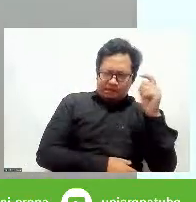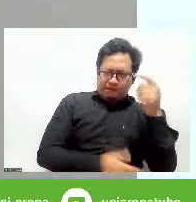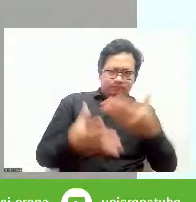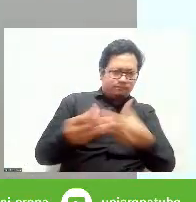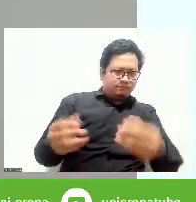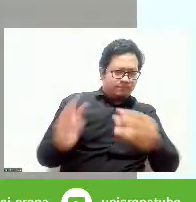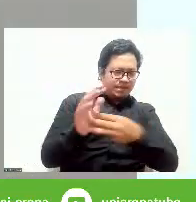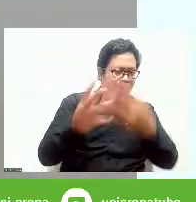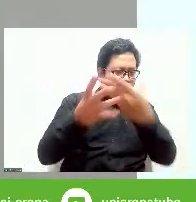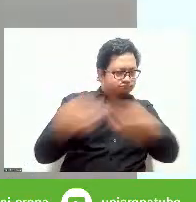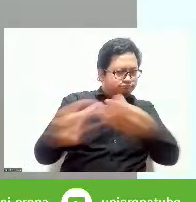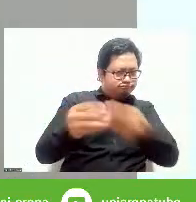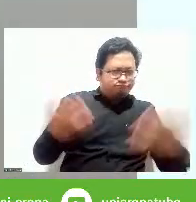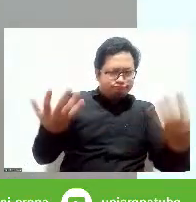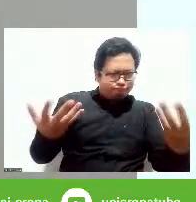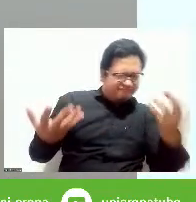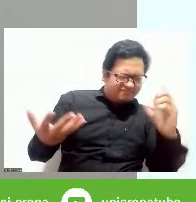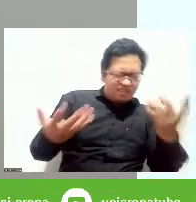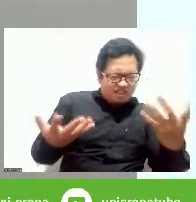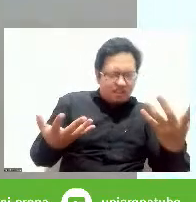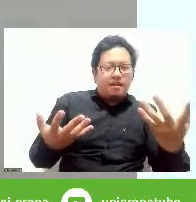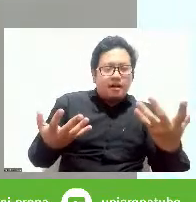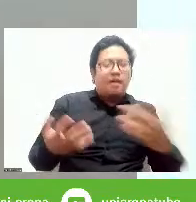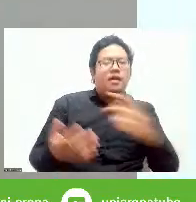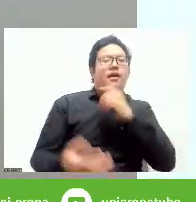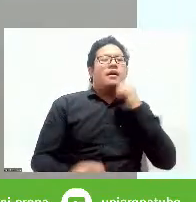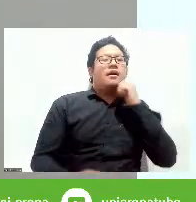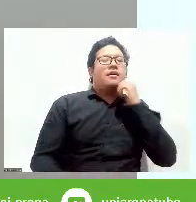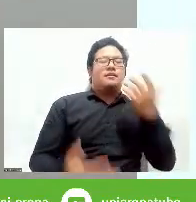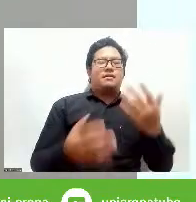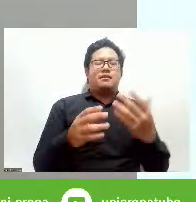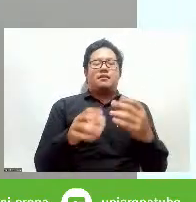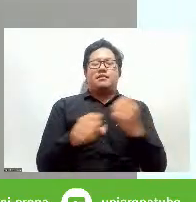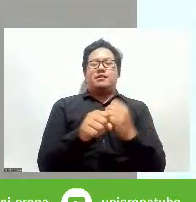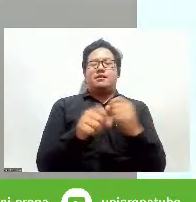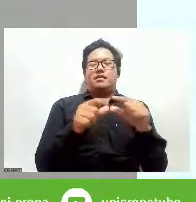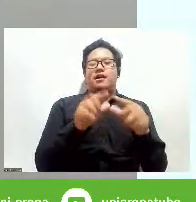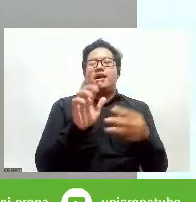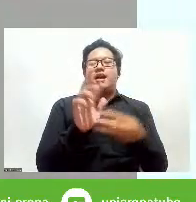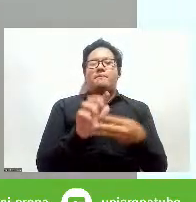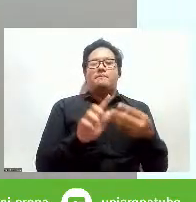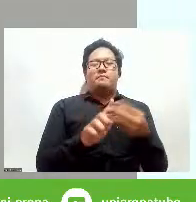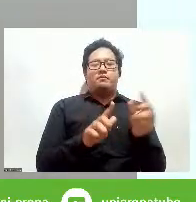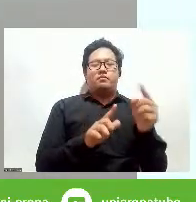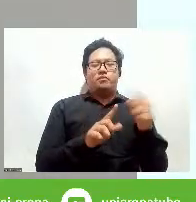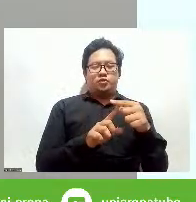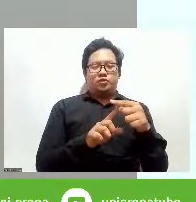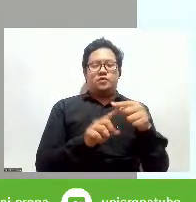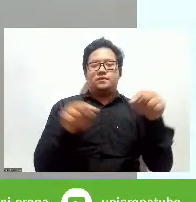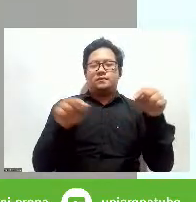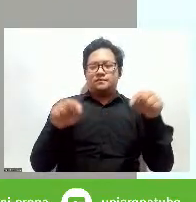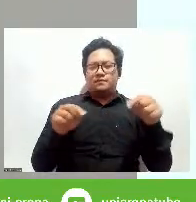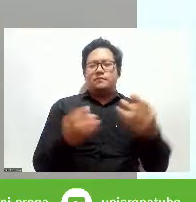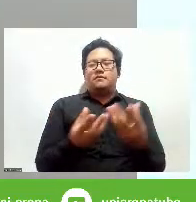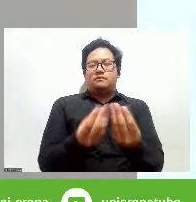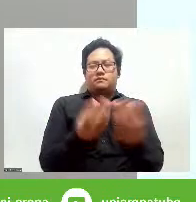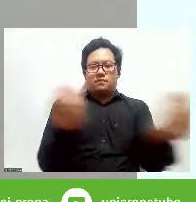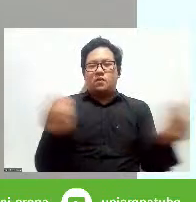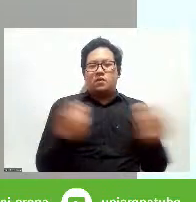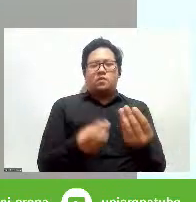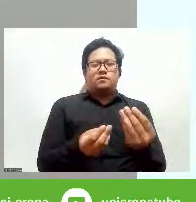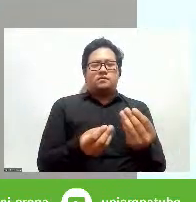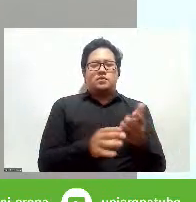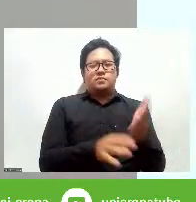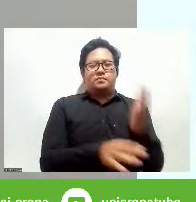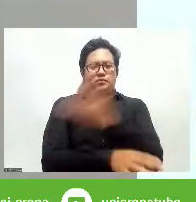Hai dangdut ini ternyata Hai sebetulnya bisa kita restorasi asal